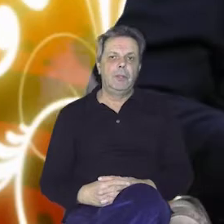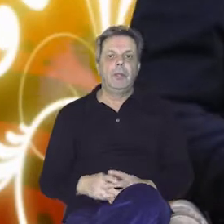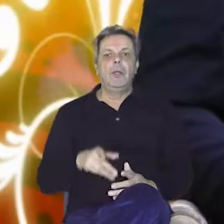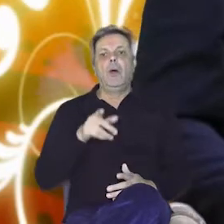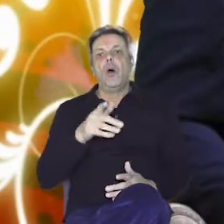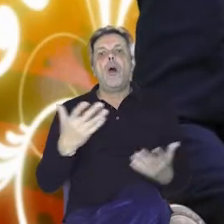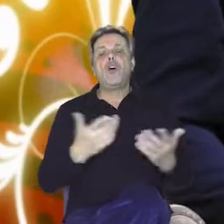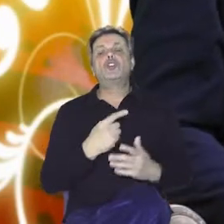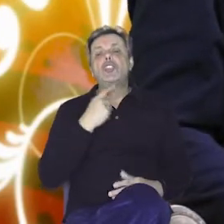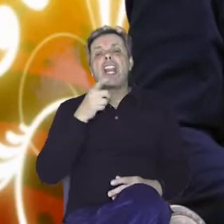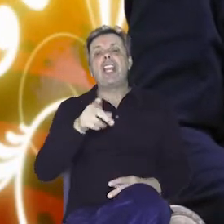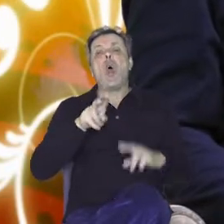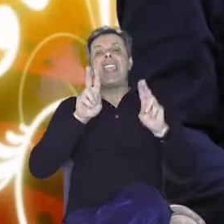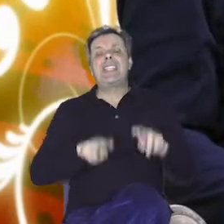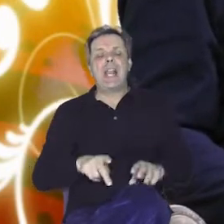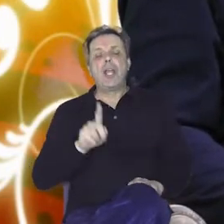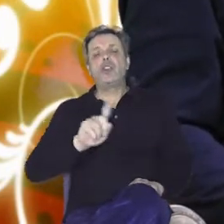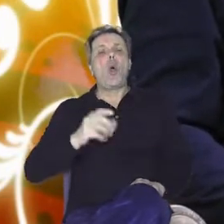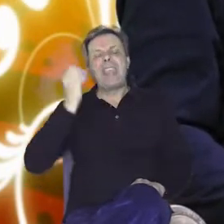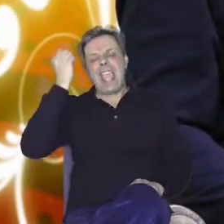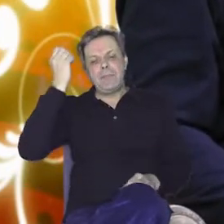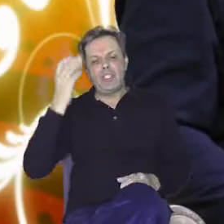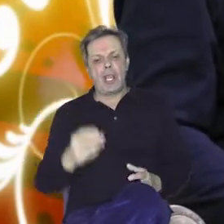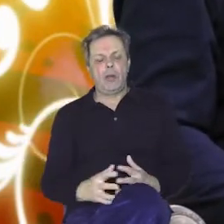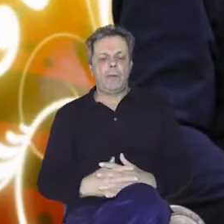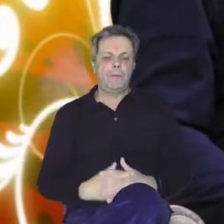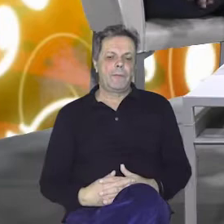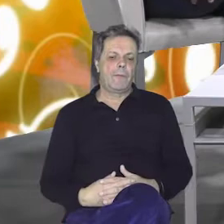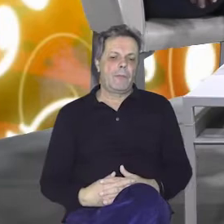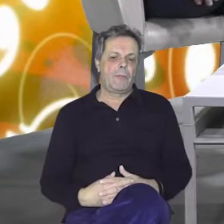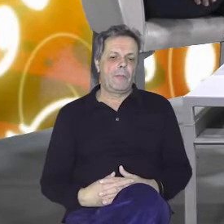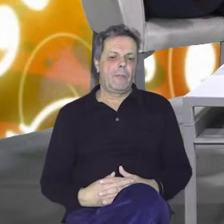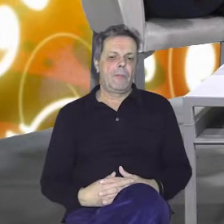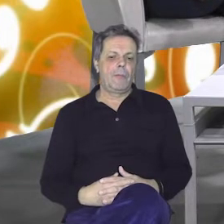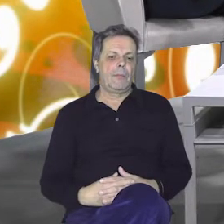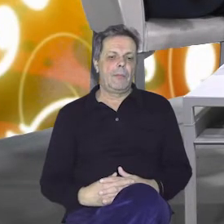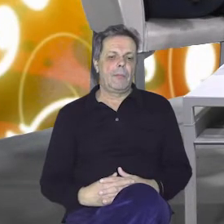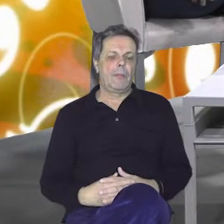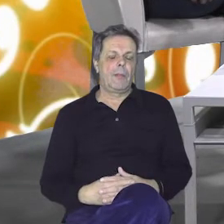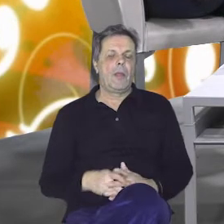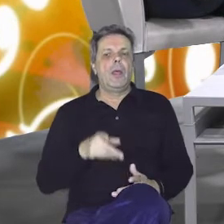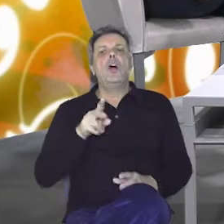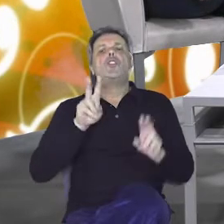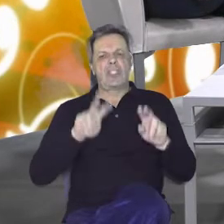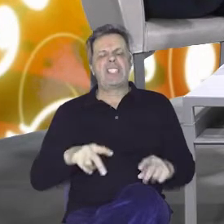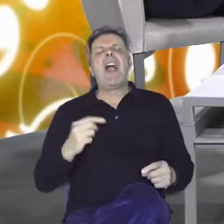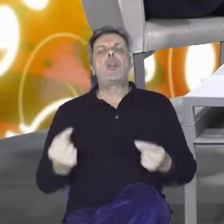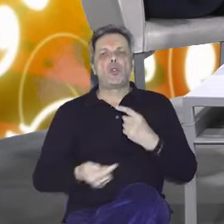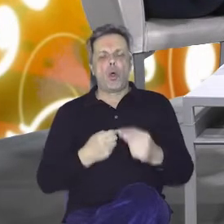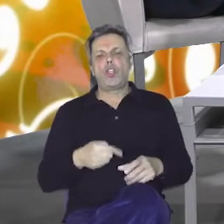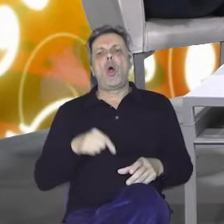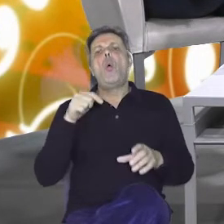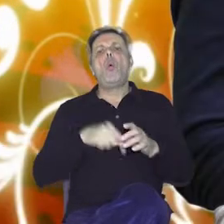događaj. Pa, to nije ništa izmišljeno. To se zaista dogodilo. Ja ne vjerujem dogodilo. Da je unutra izmišljeno, neki zaista, primjeri. To se zaista dogodilo unutar